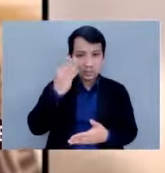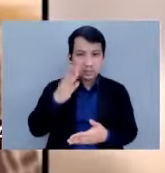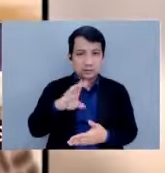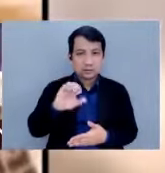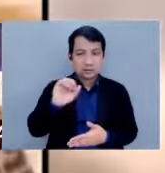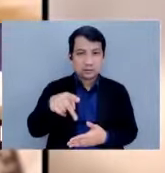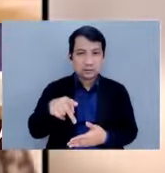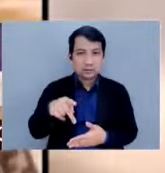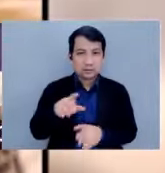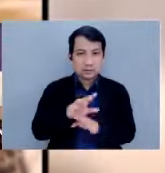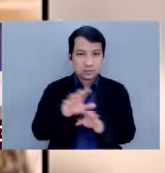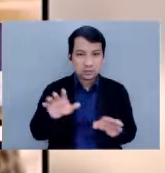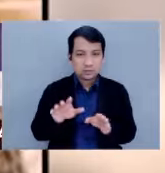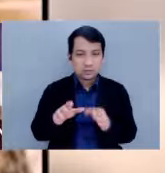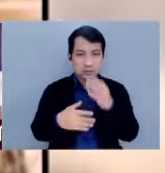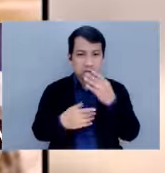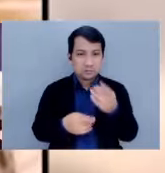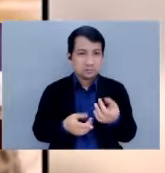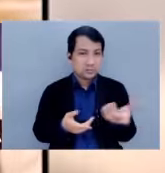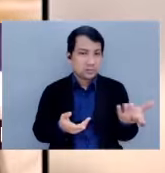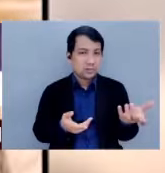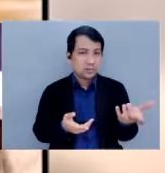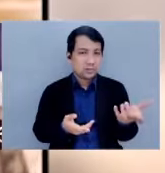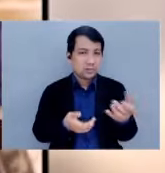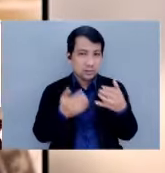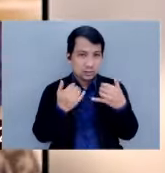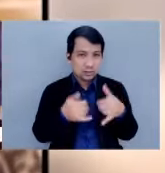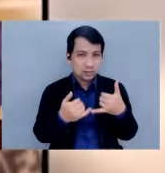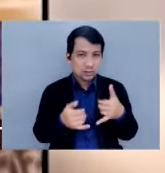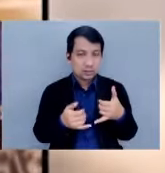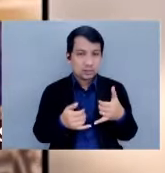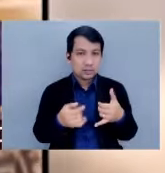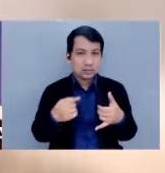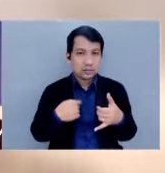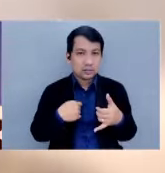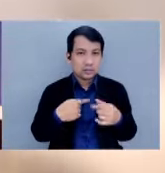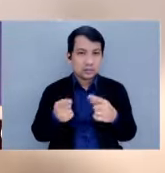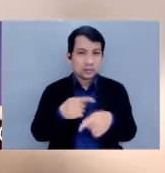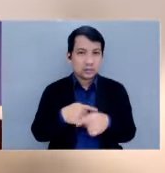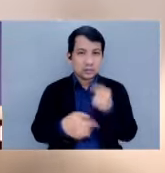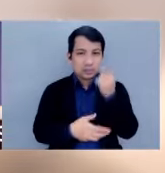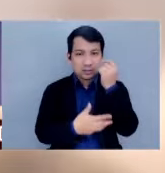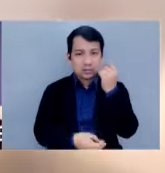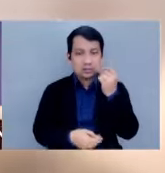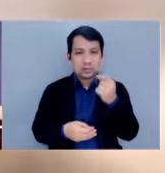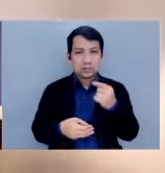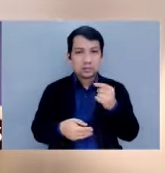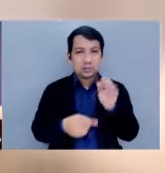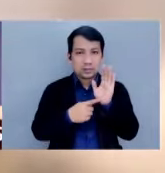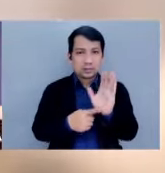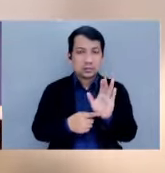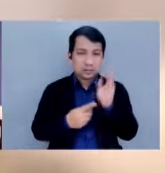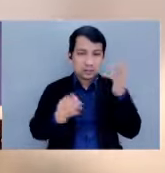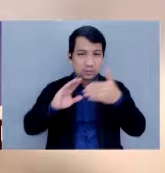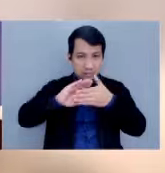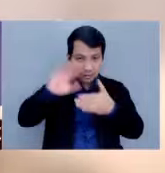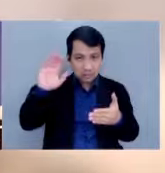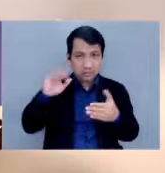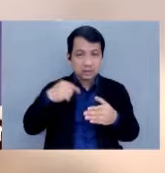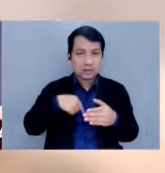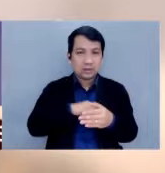po intensyon na paglaruan ng pera kasi ako po ay galing po sa mahirap. Ginawa ko lang po yung content na saranggola kasi po